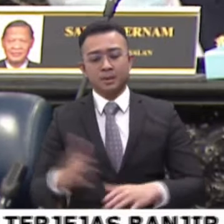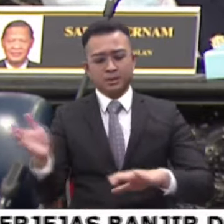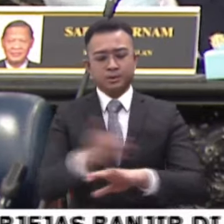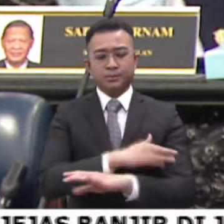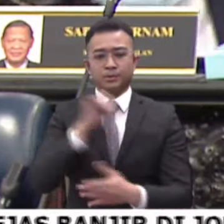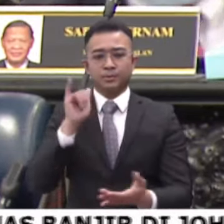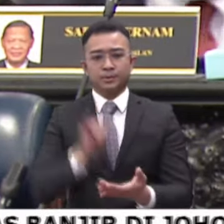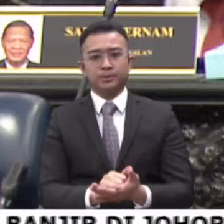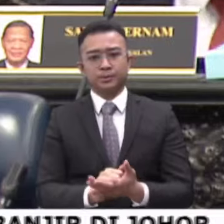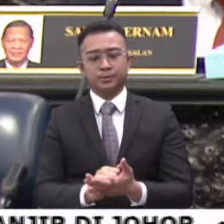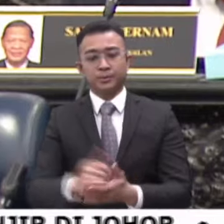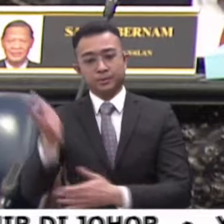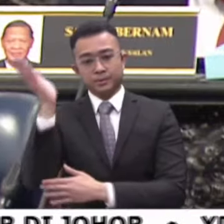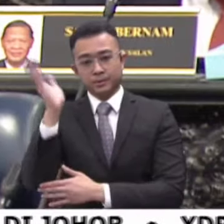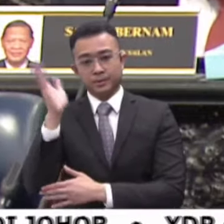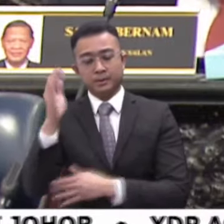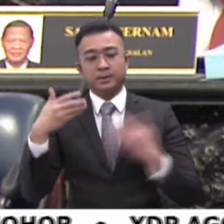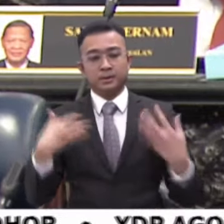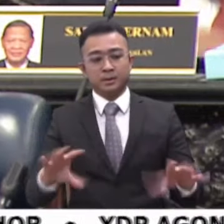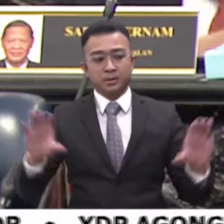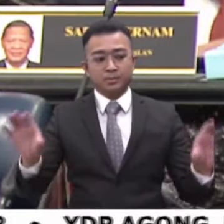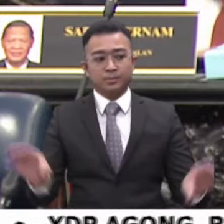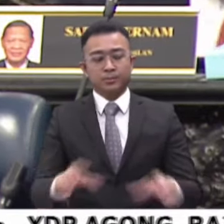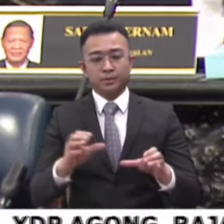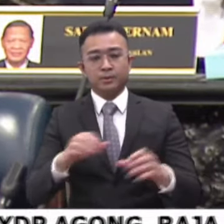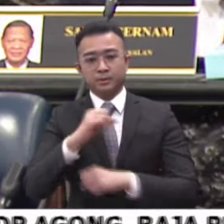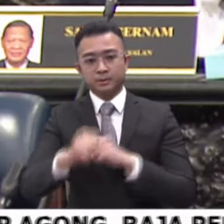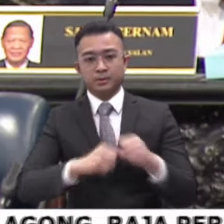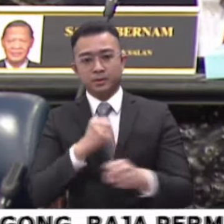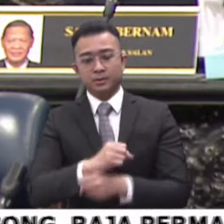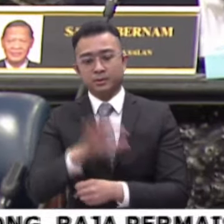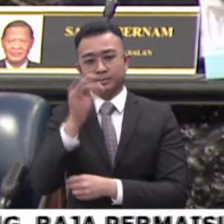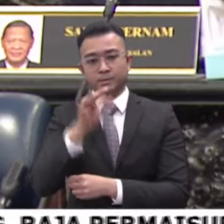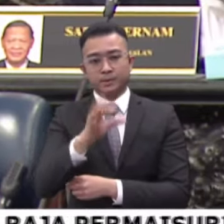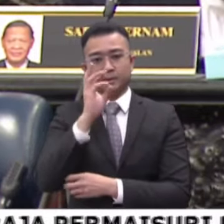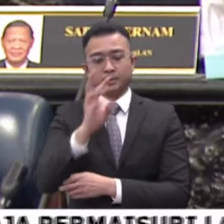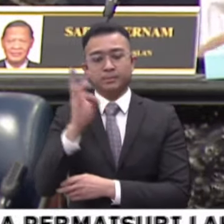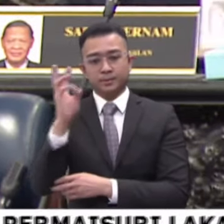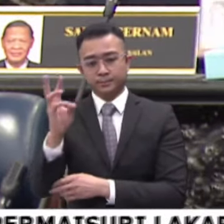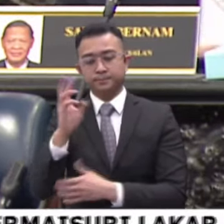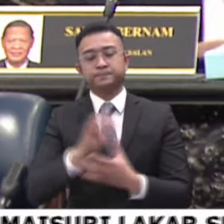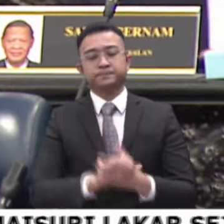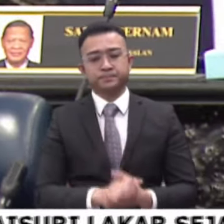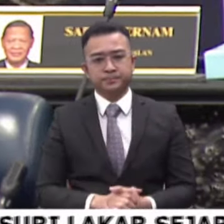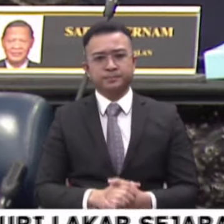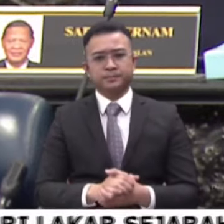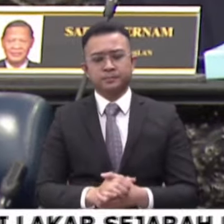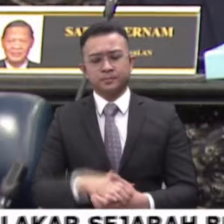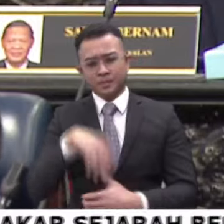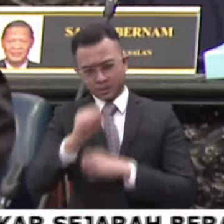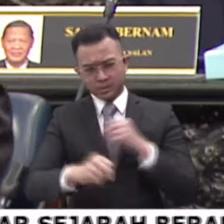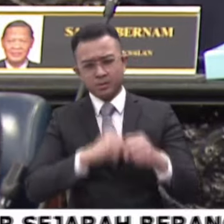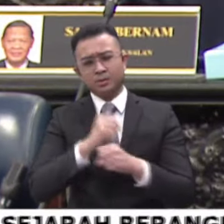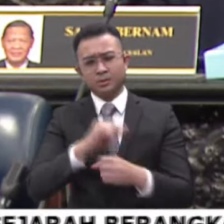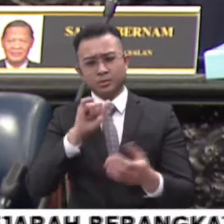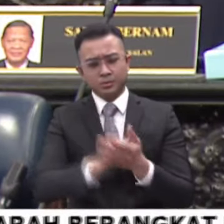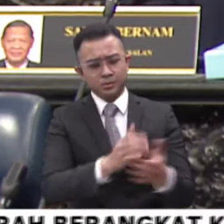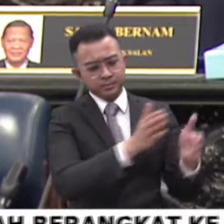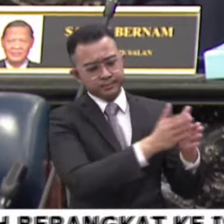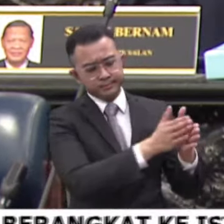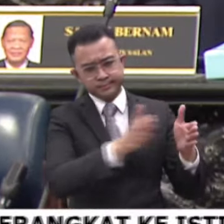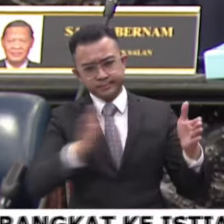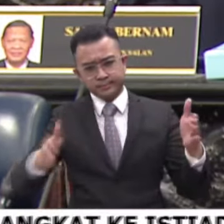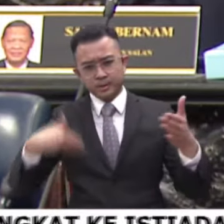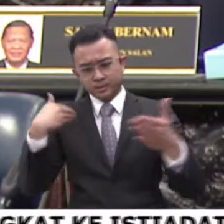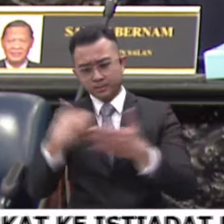Sebelum itu, kongres ini telah diadakan pada tahun 1966. Sejak dari tarikh tersebut hingga ke hari